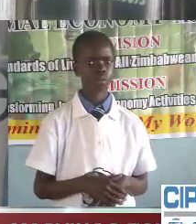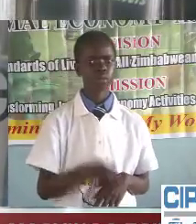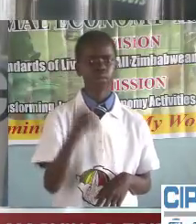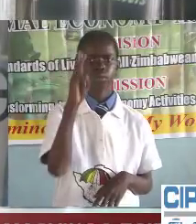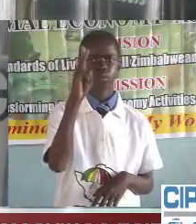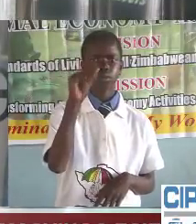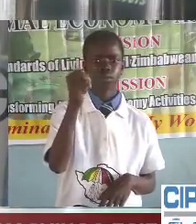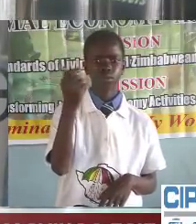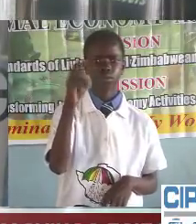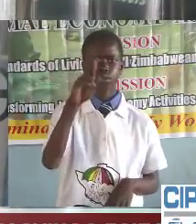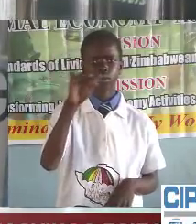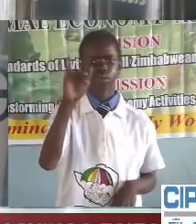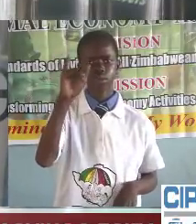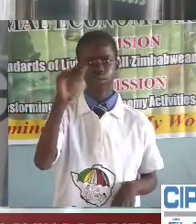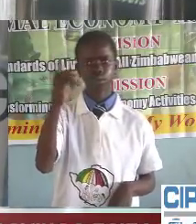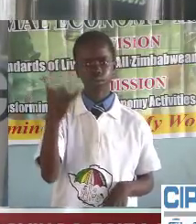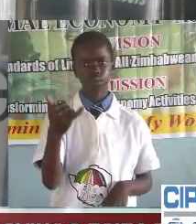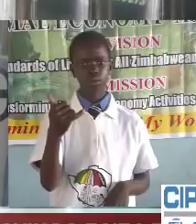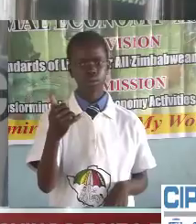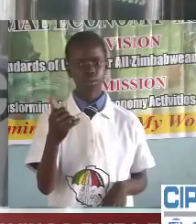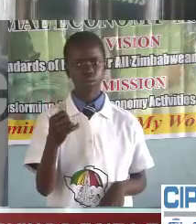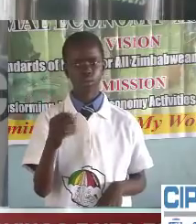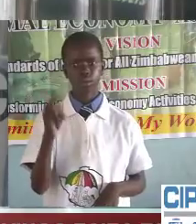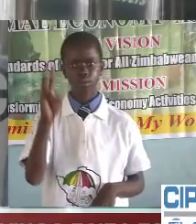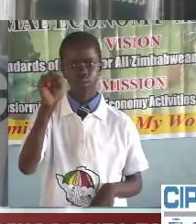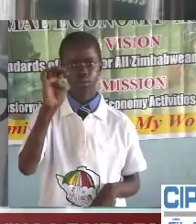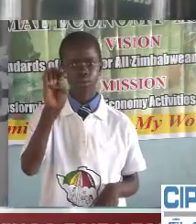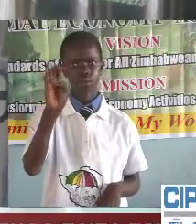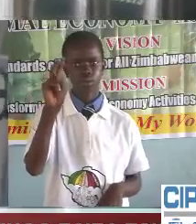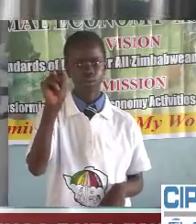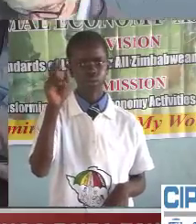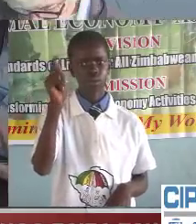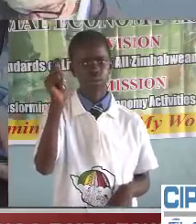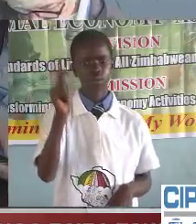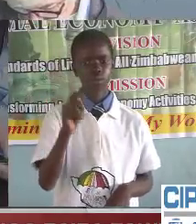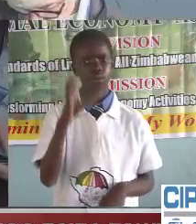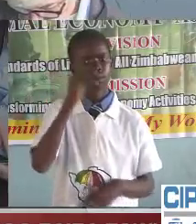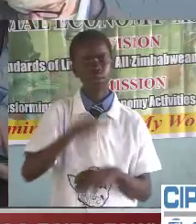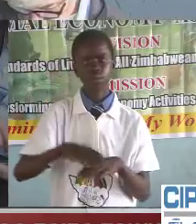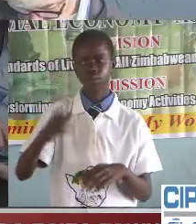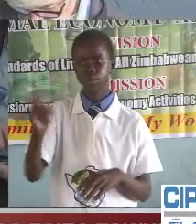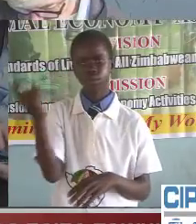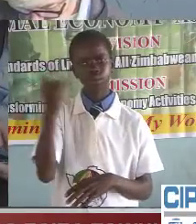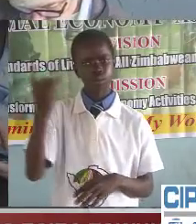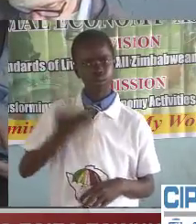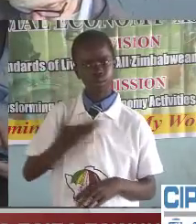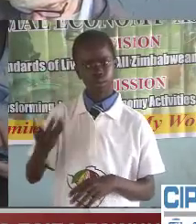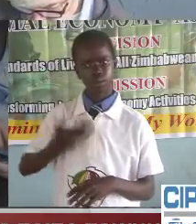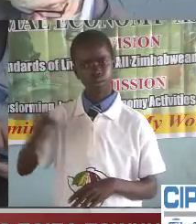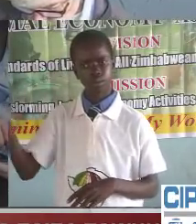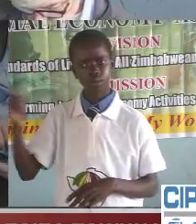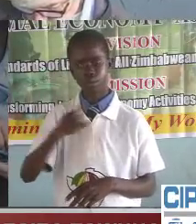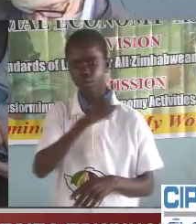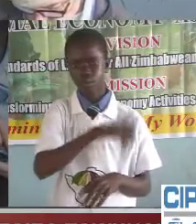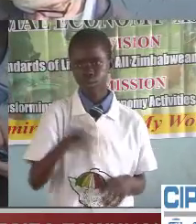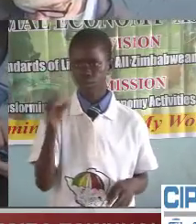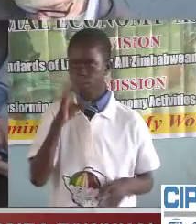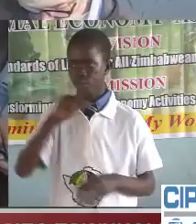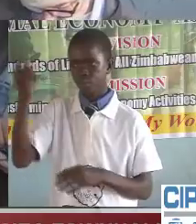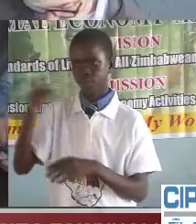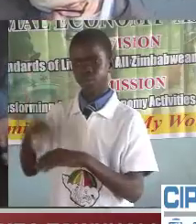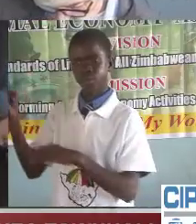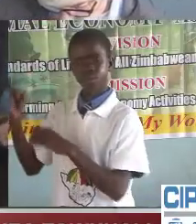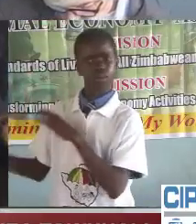kuHarare. Dai zvaitoitikawo kuti parliament ite zvipoka ichiuya kuno kuMasvingo